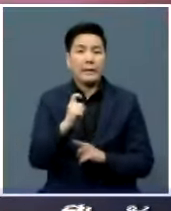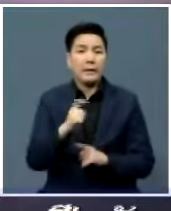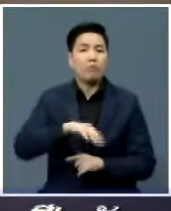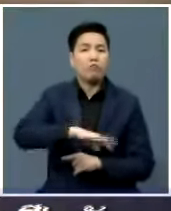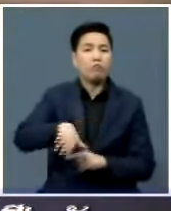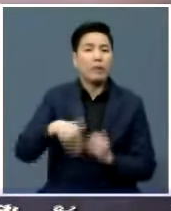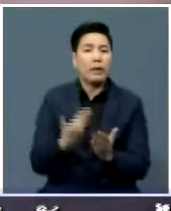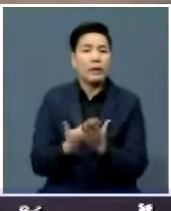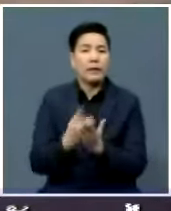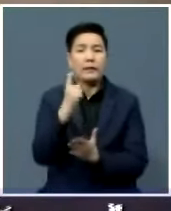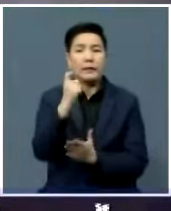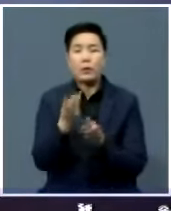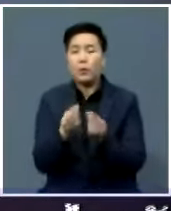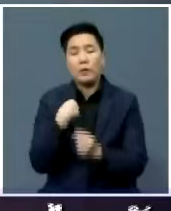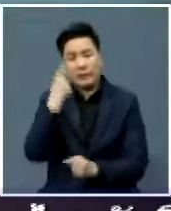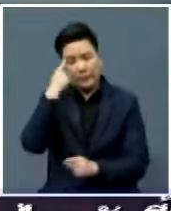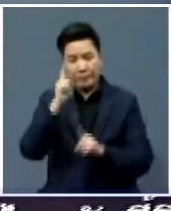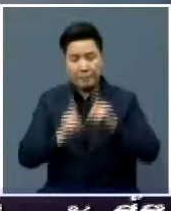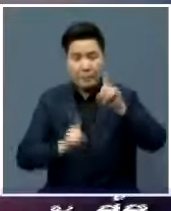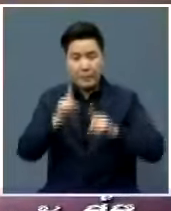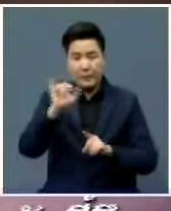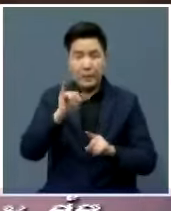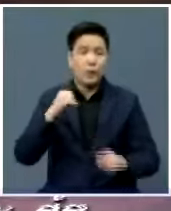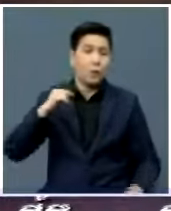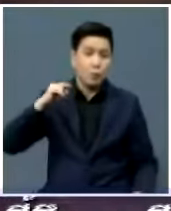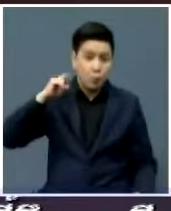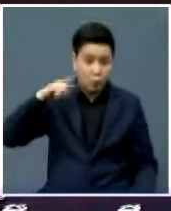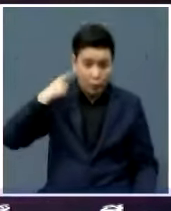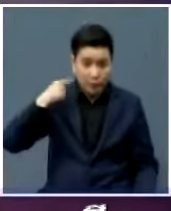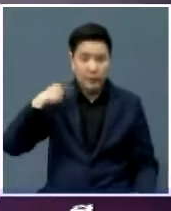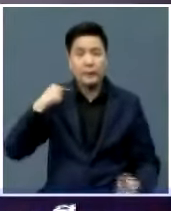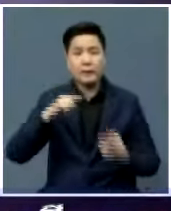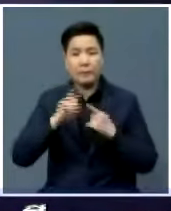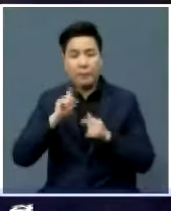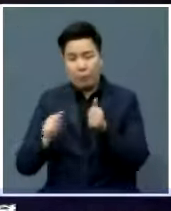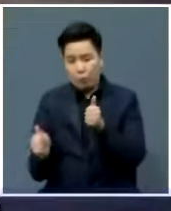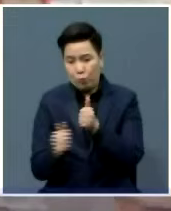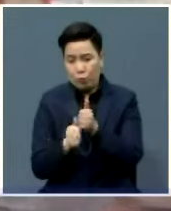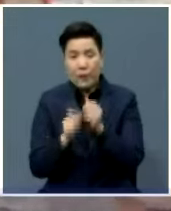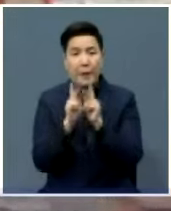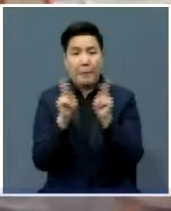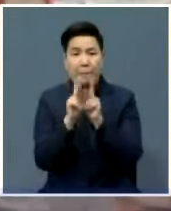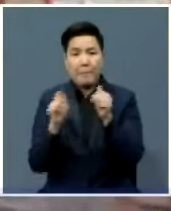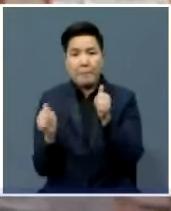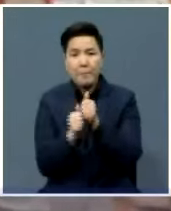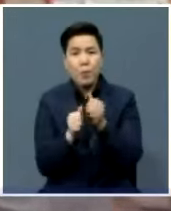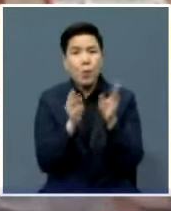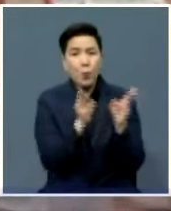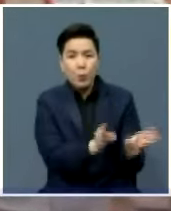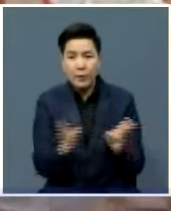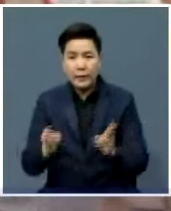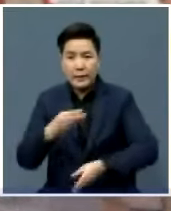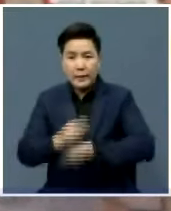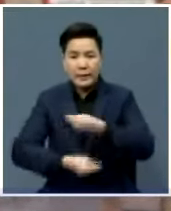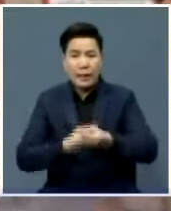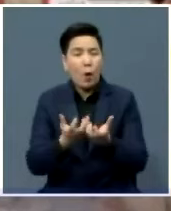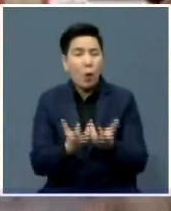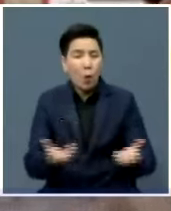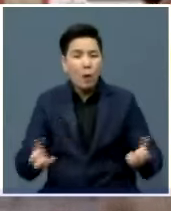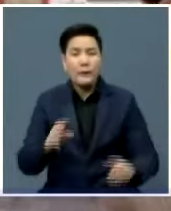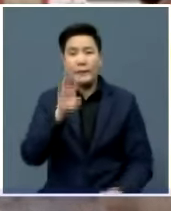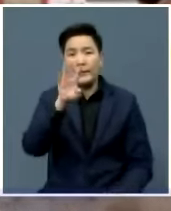ที่เกิดขึ้นประมาณเท่าไหร่ทางด้านนางสาวปนาลีพัทรประสิทธิ์ผู้ช่วยกรรมการกลุ่มงานกลยุทธ์ตลาดสี่มุมเมือง